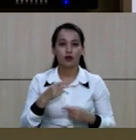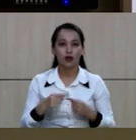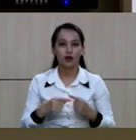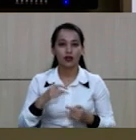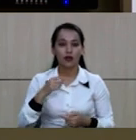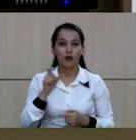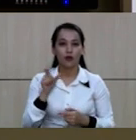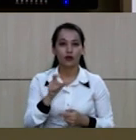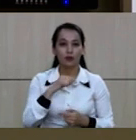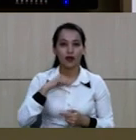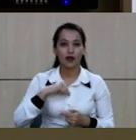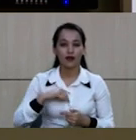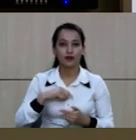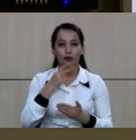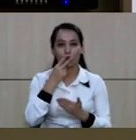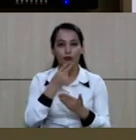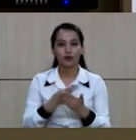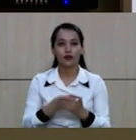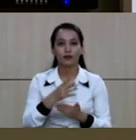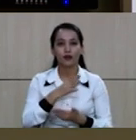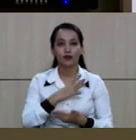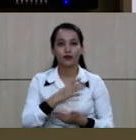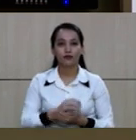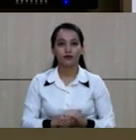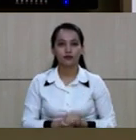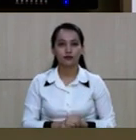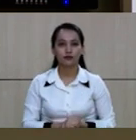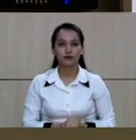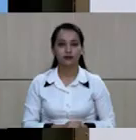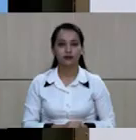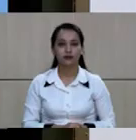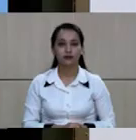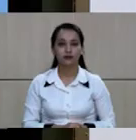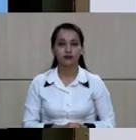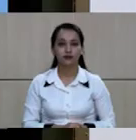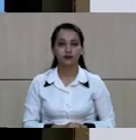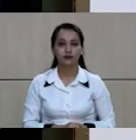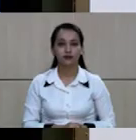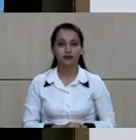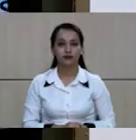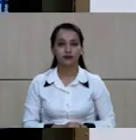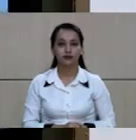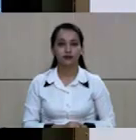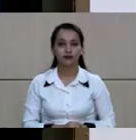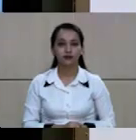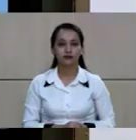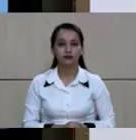nuqtaga e'tibor qaratayotganligini aniqlashimiz zarur bo'ladi.